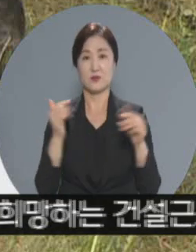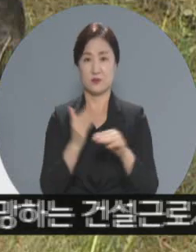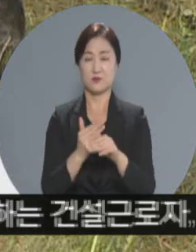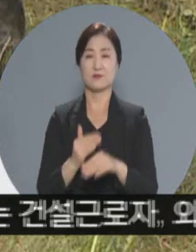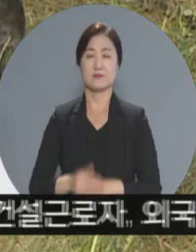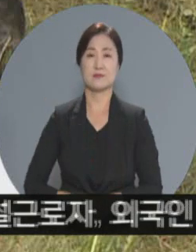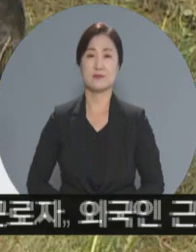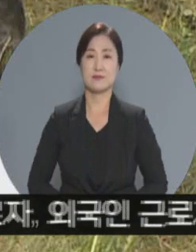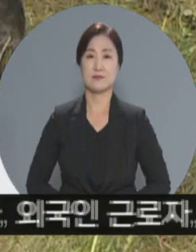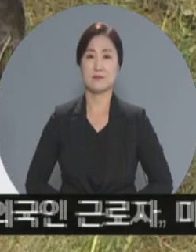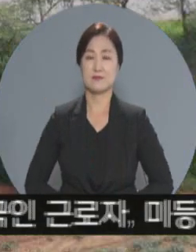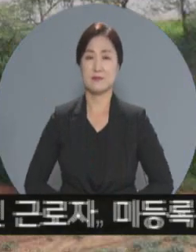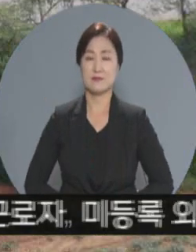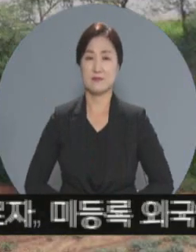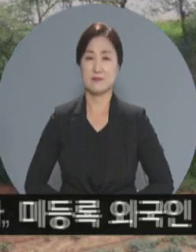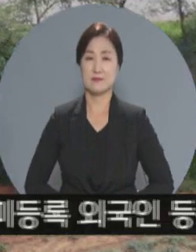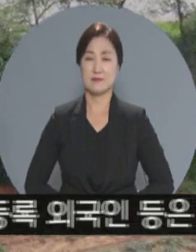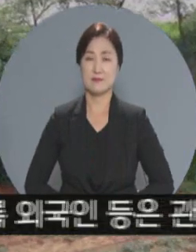보도합니다